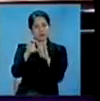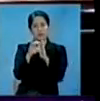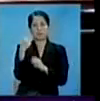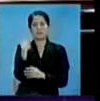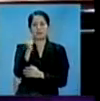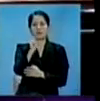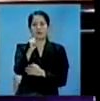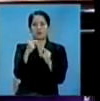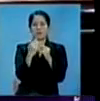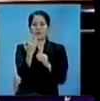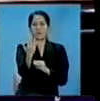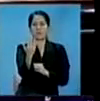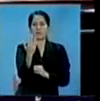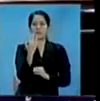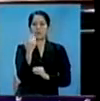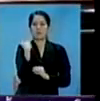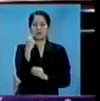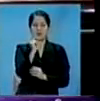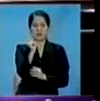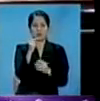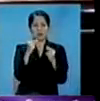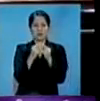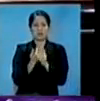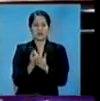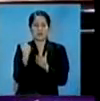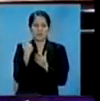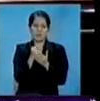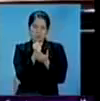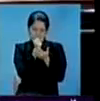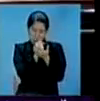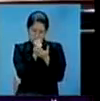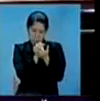นี่ซูมไกลชนิดที่ใช้กล้องจุลทรรศน์มองไม่เห็น